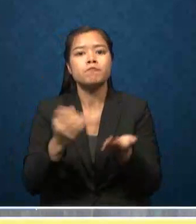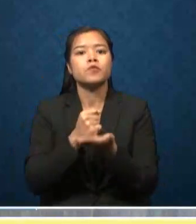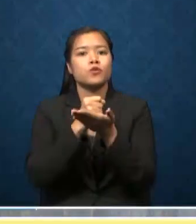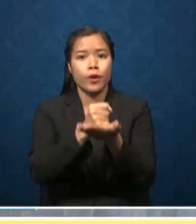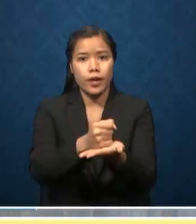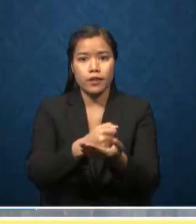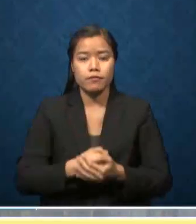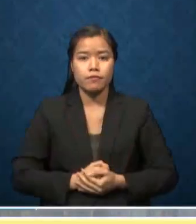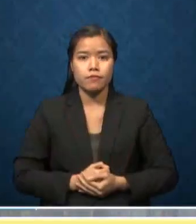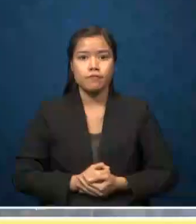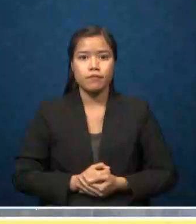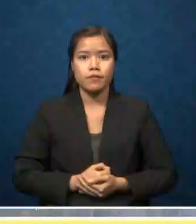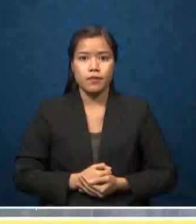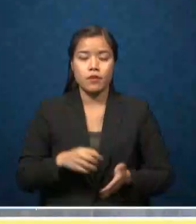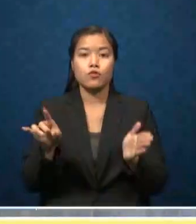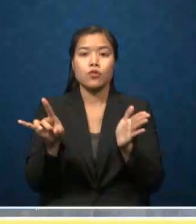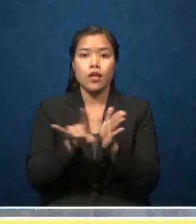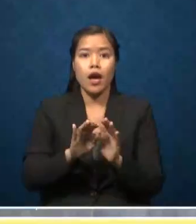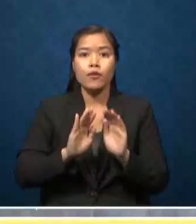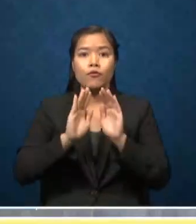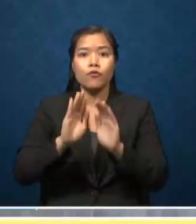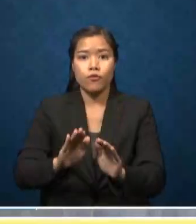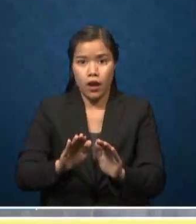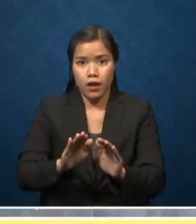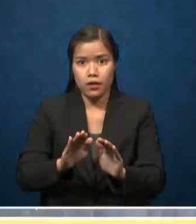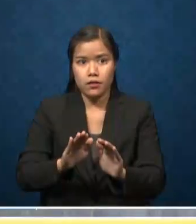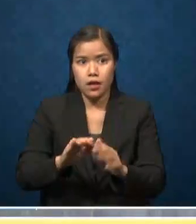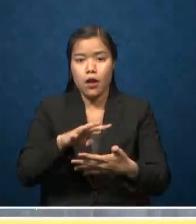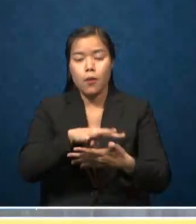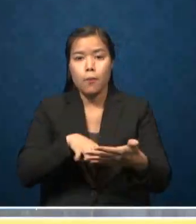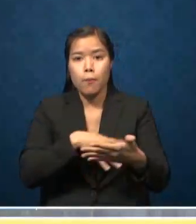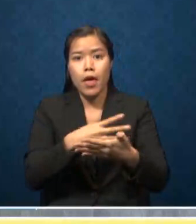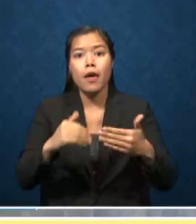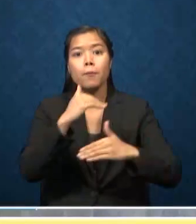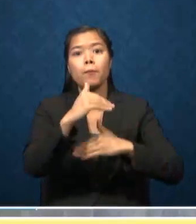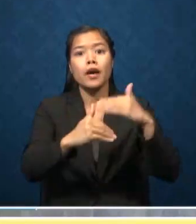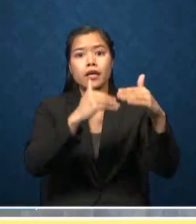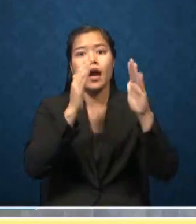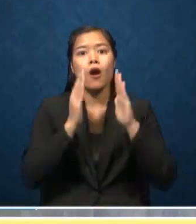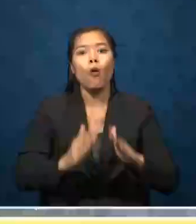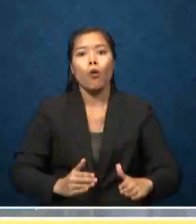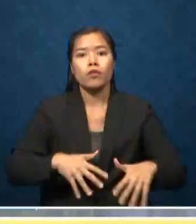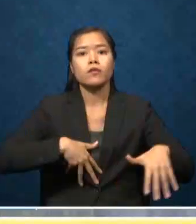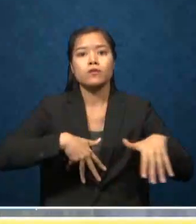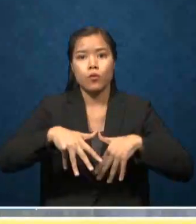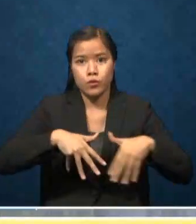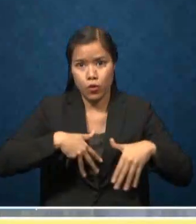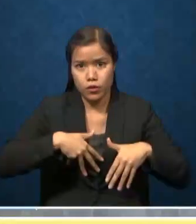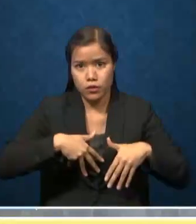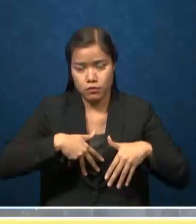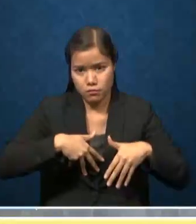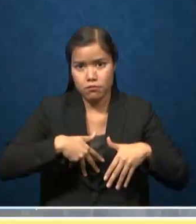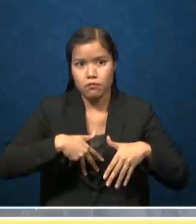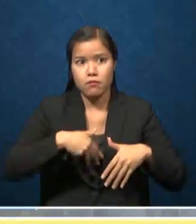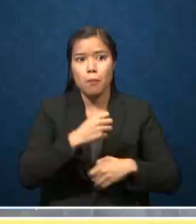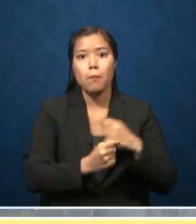ฝากท่านเหลียวไปดูแผนพัฒนาประชากรเพื่อการพัฒนาประเทศระยะยาว2565ถึง